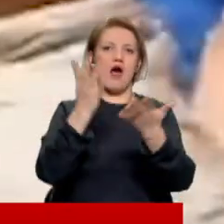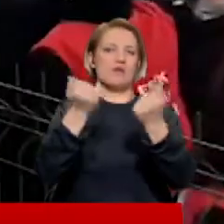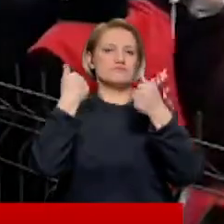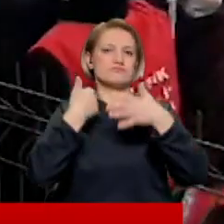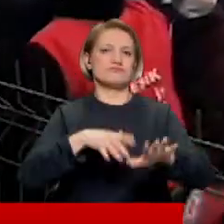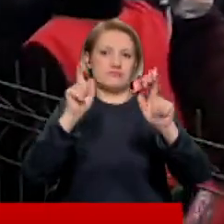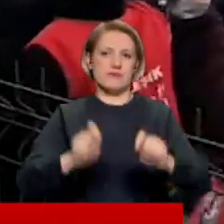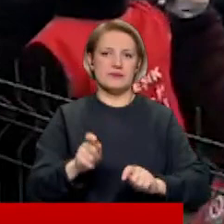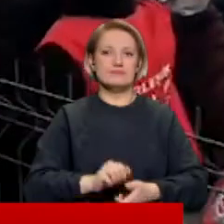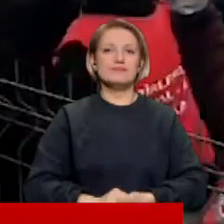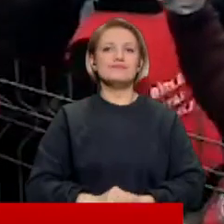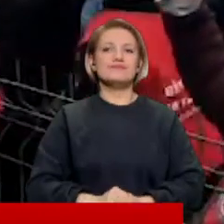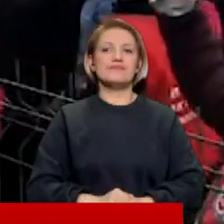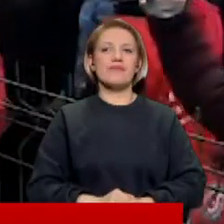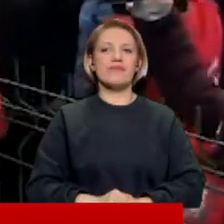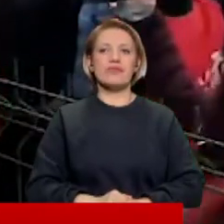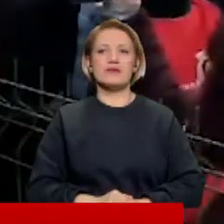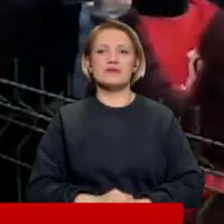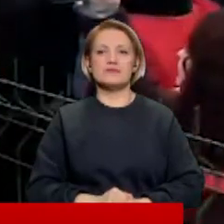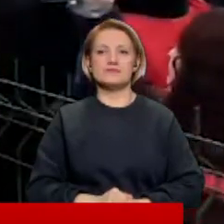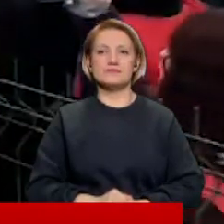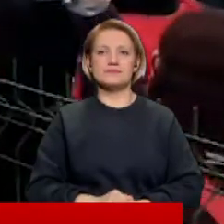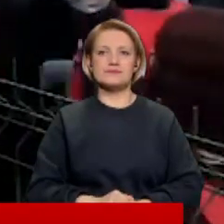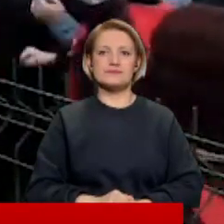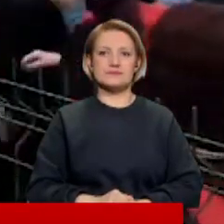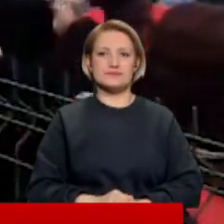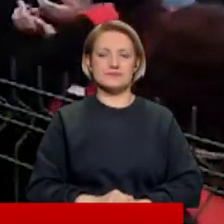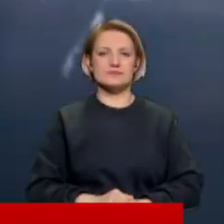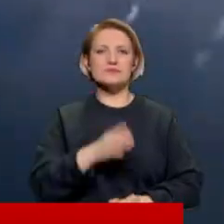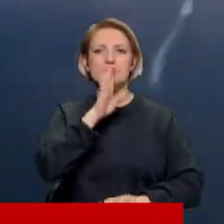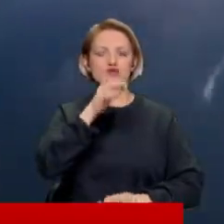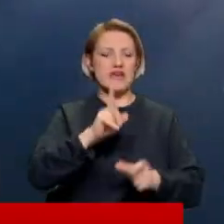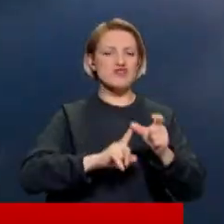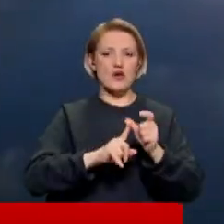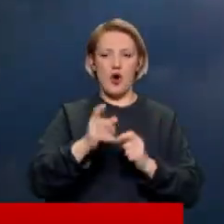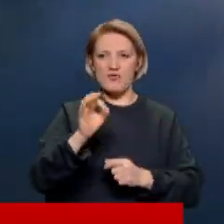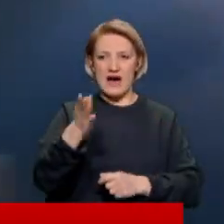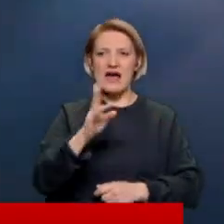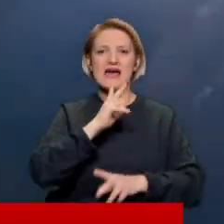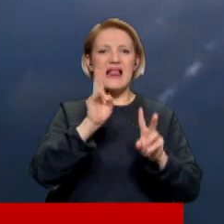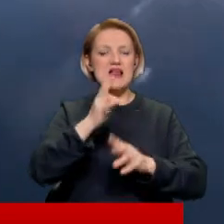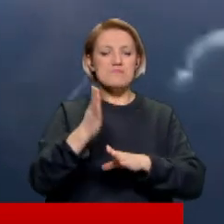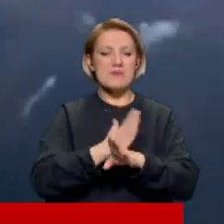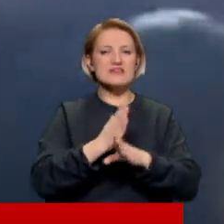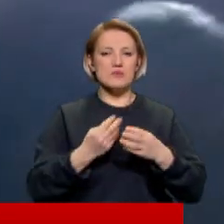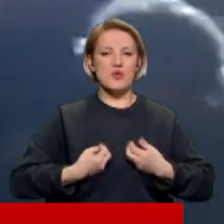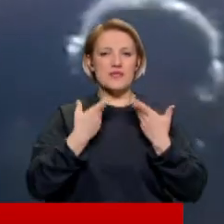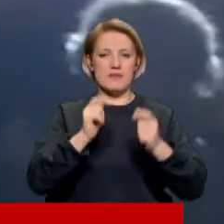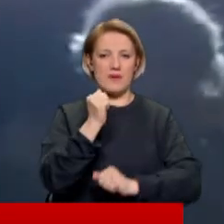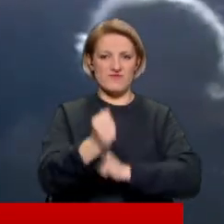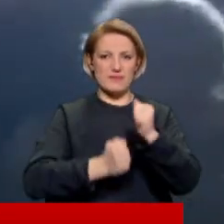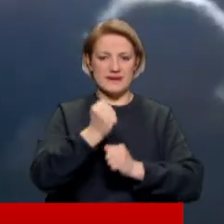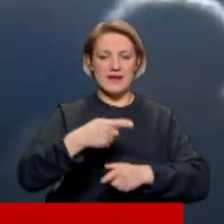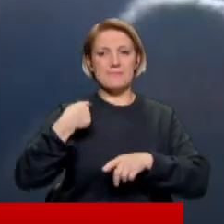aldı. İşçiler ağaçken patronlara huzur yok. Kocaeli Çayırova'da elektrik malzemeleri üreten